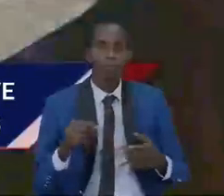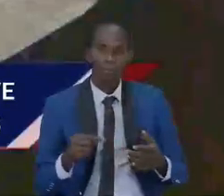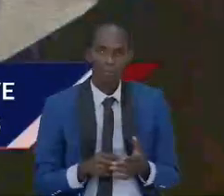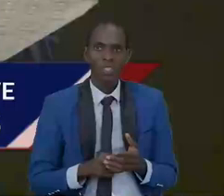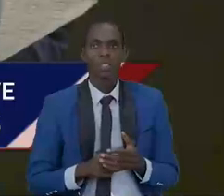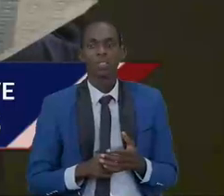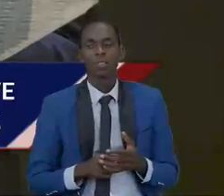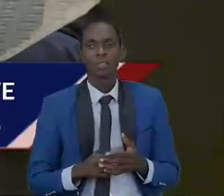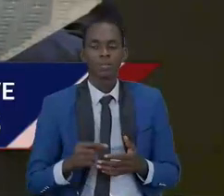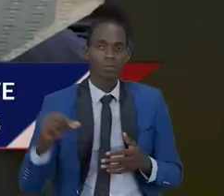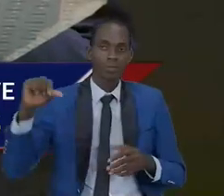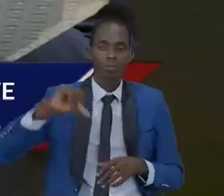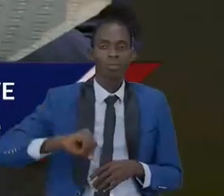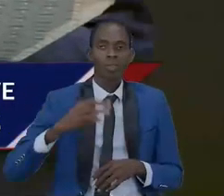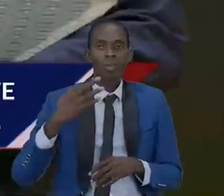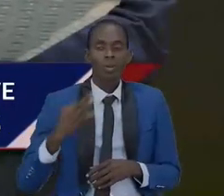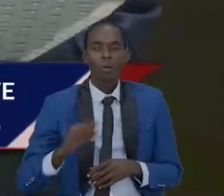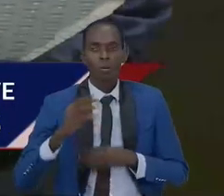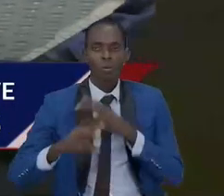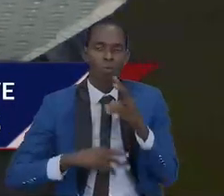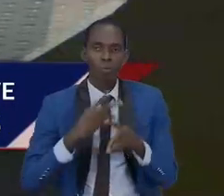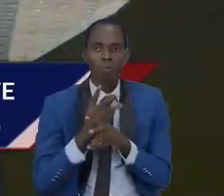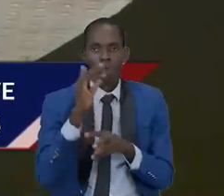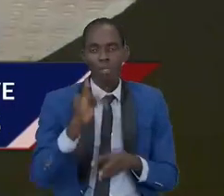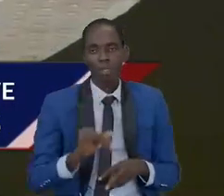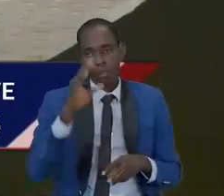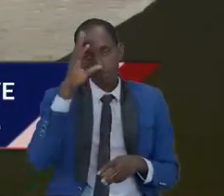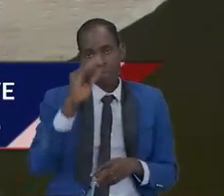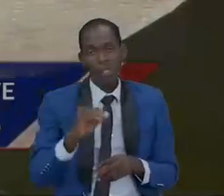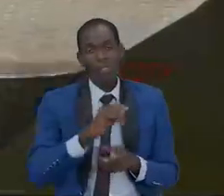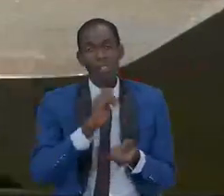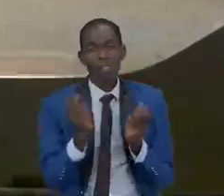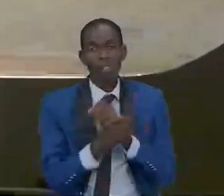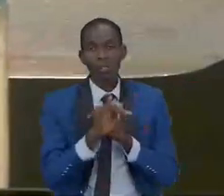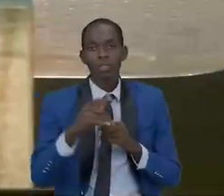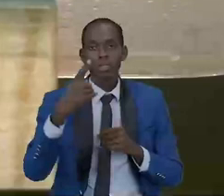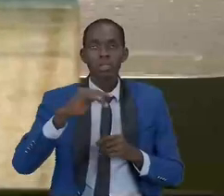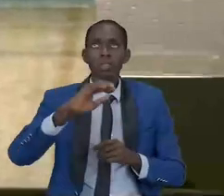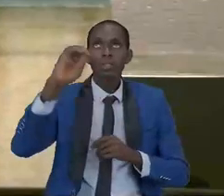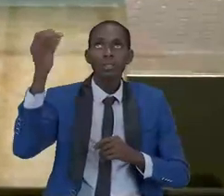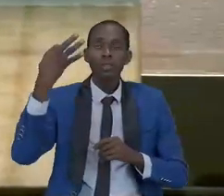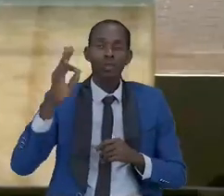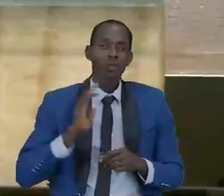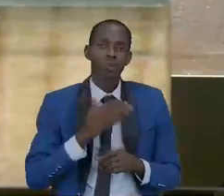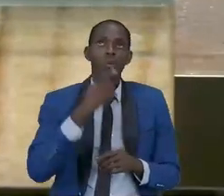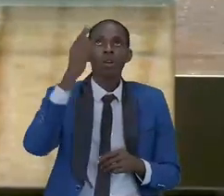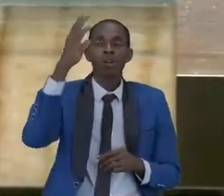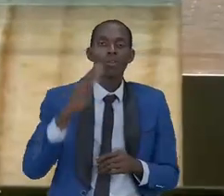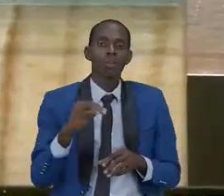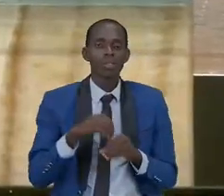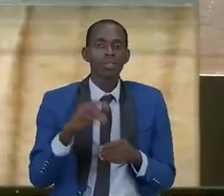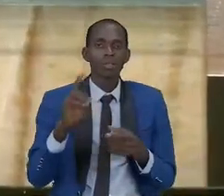des impies qui changent la grâce de notre Dieu en dissolution